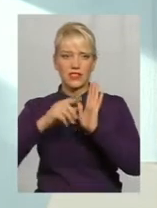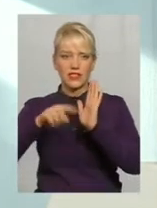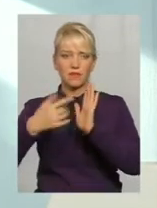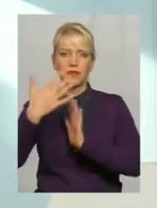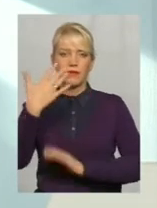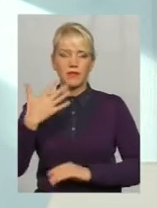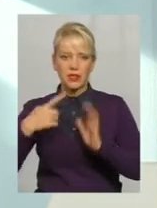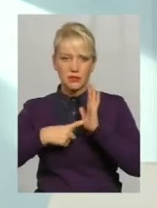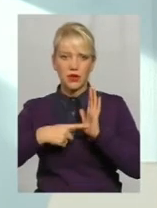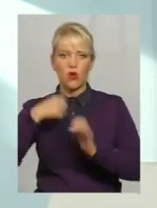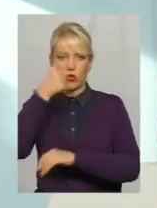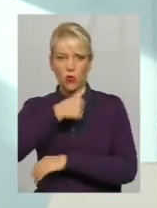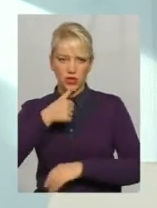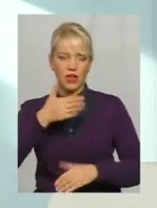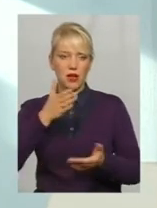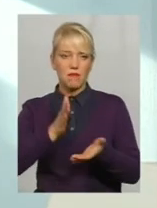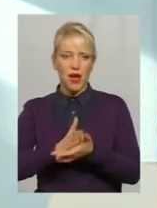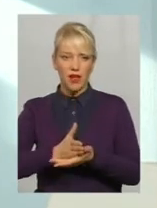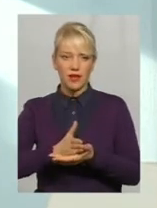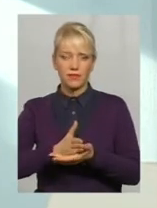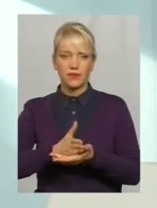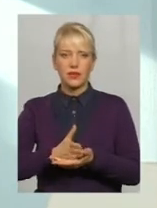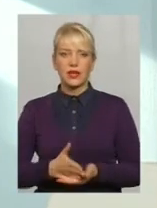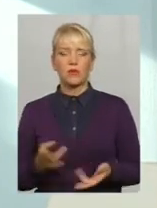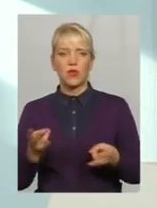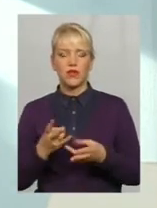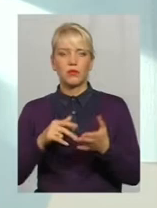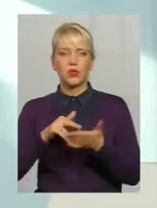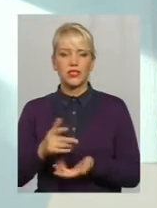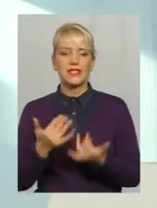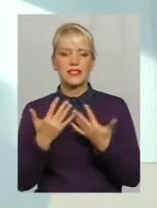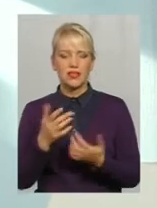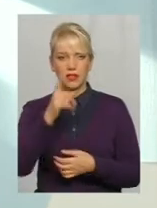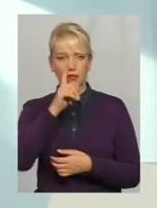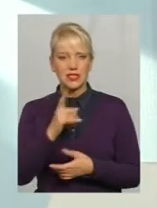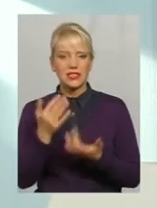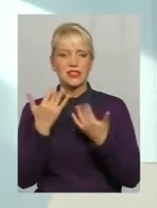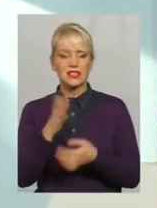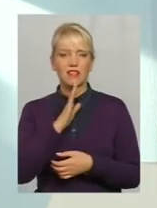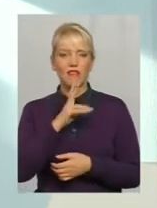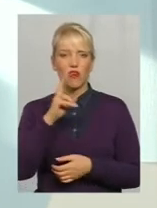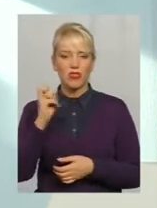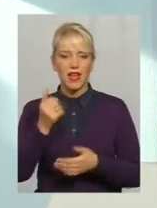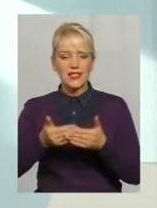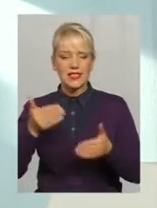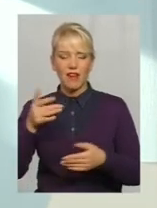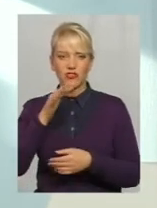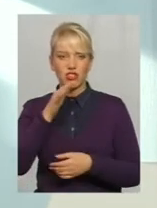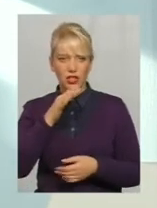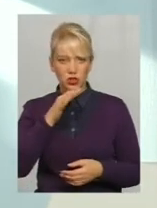58,5 років, ще має практично пройти стільки місяців, скільки вона завчасно,